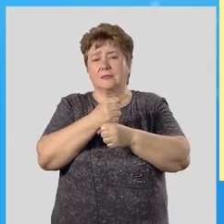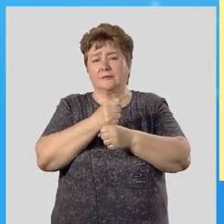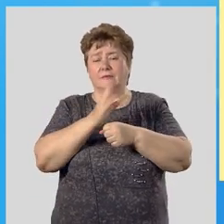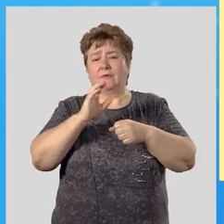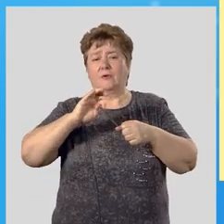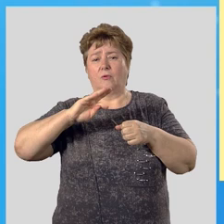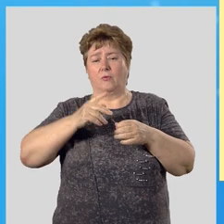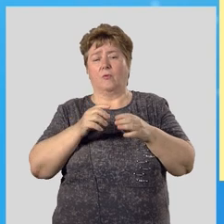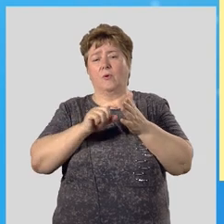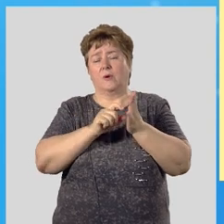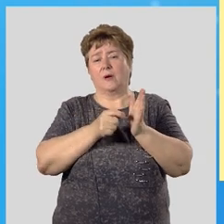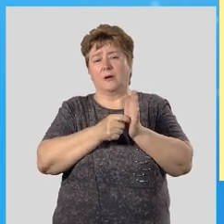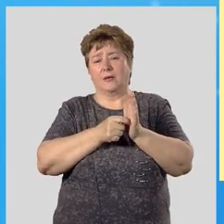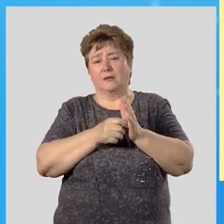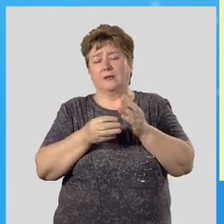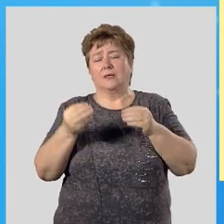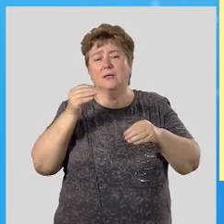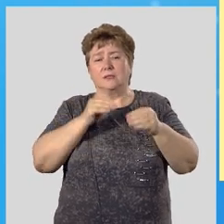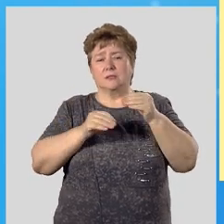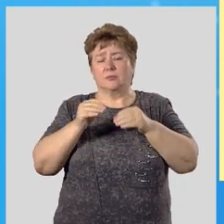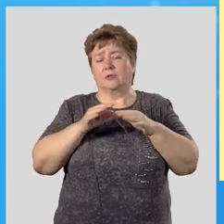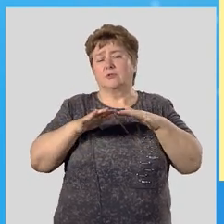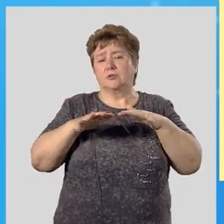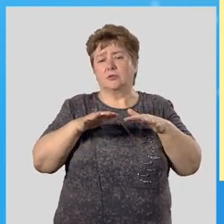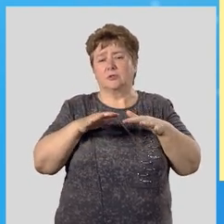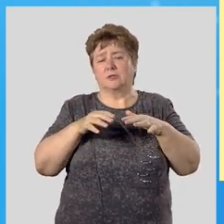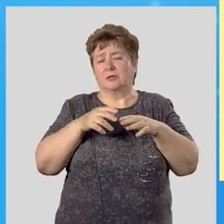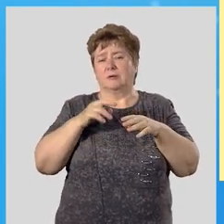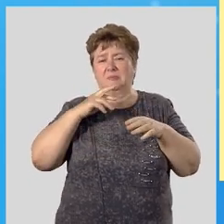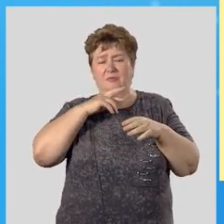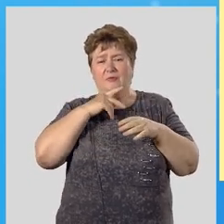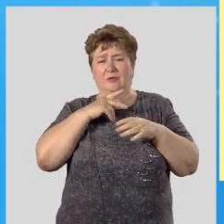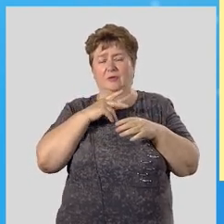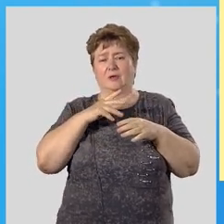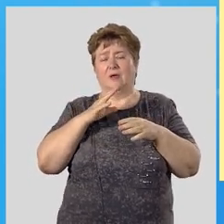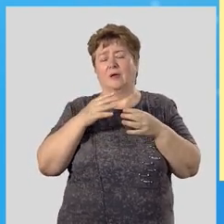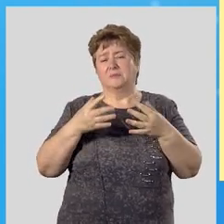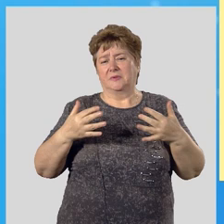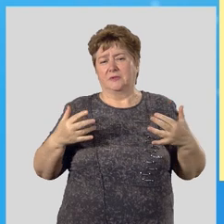Сократительную вакуоль клетки собираются жидкие вредные вещества,